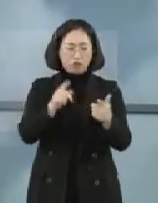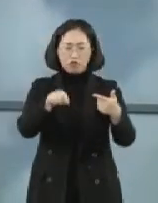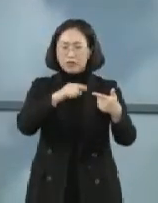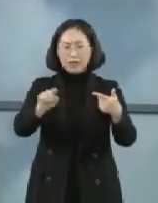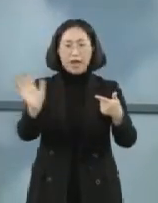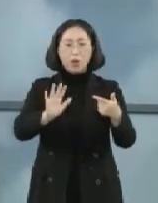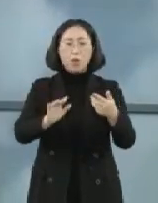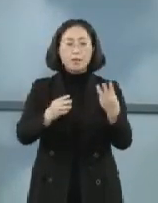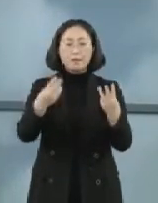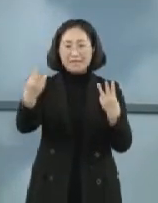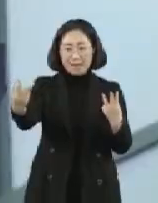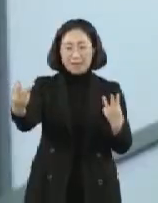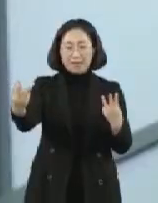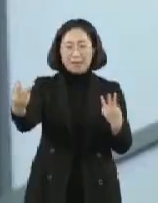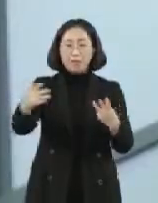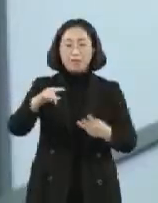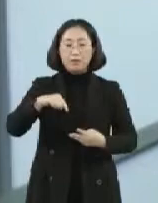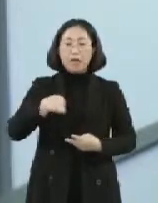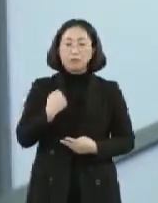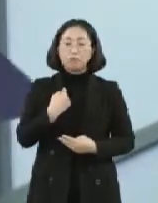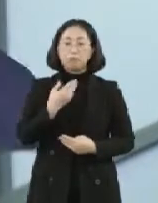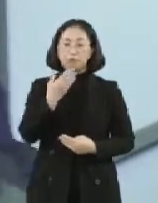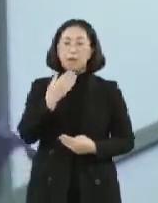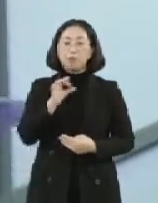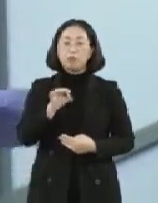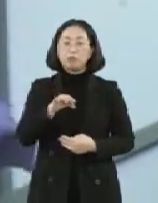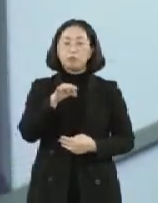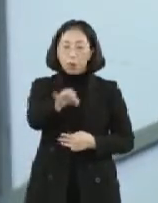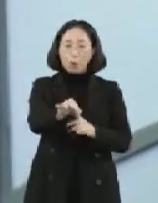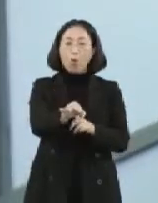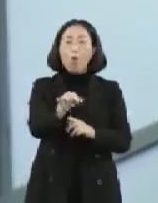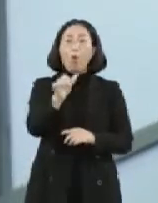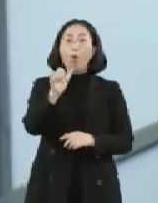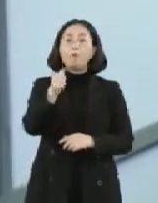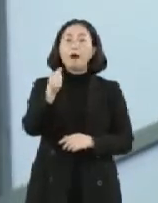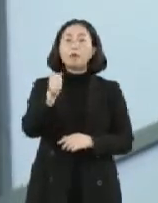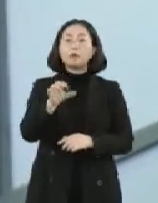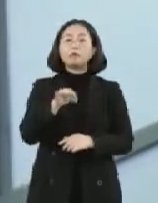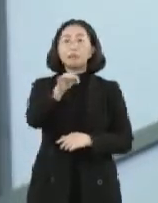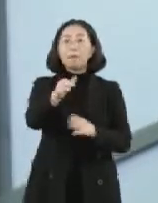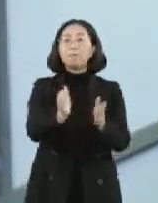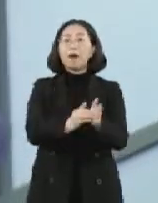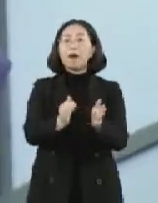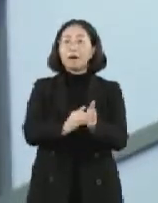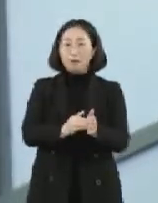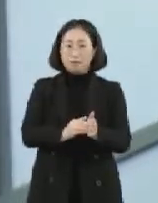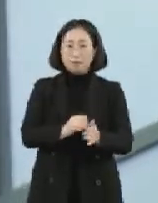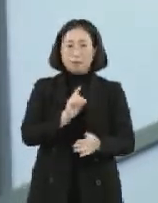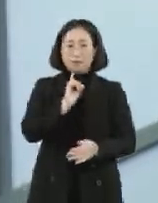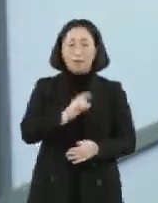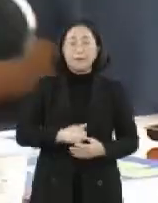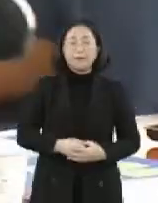3 인식 쌓였고 자신의 목수로 바 까보 반원을 현금으로 건넸다 고 해명했습니다